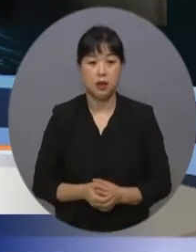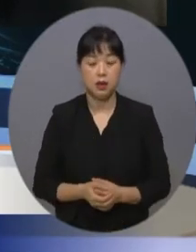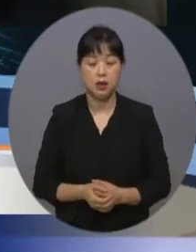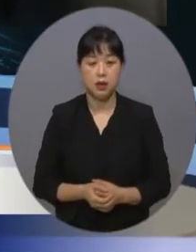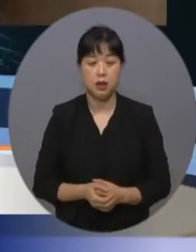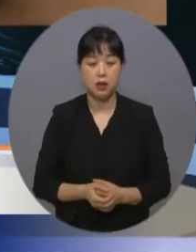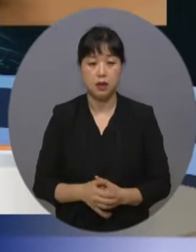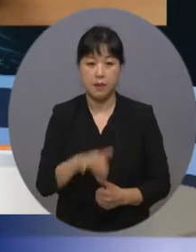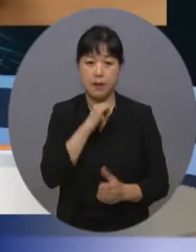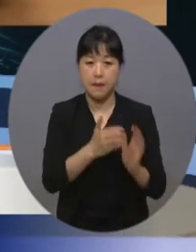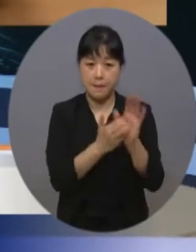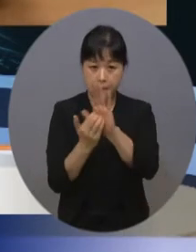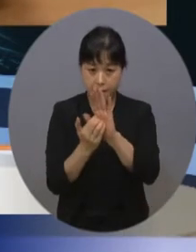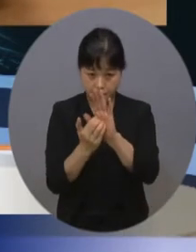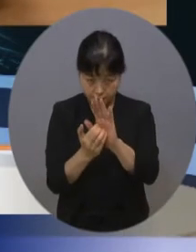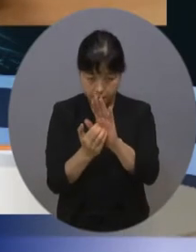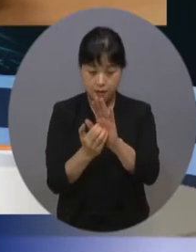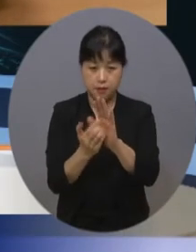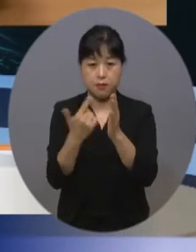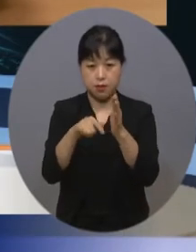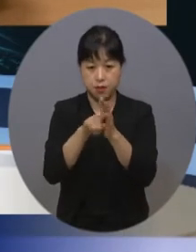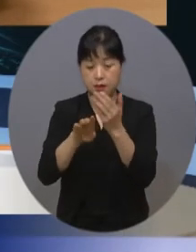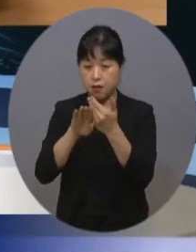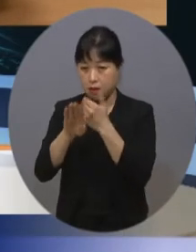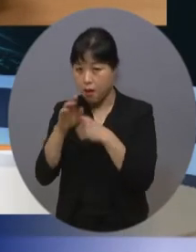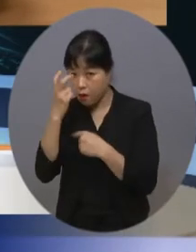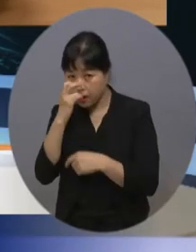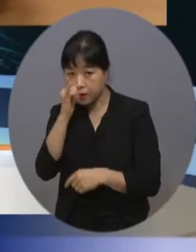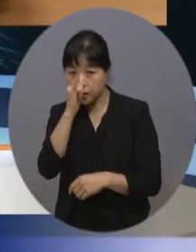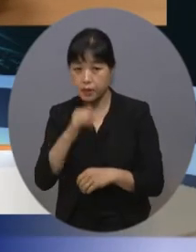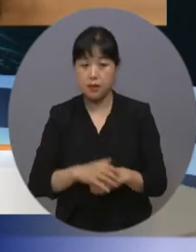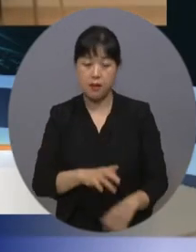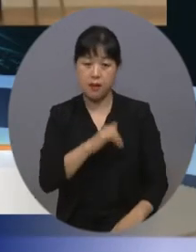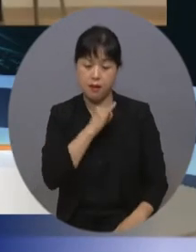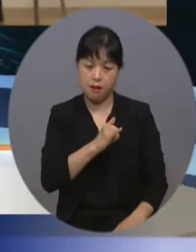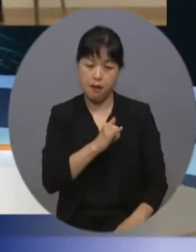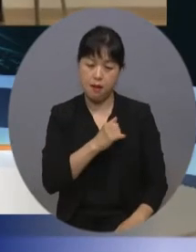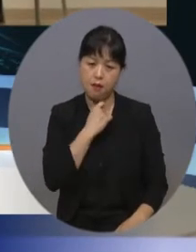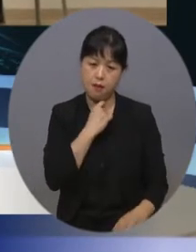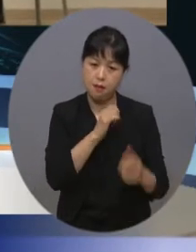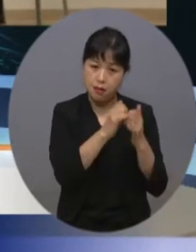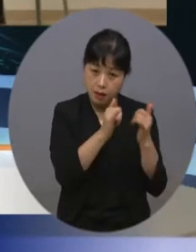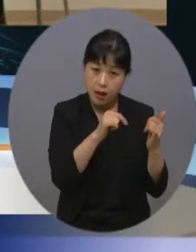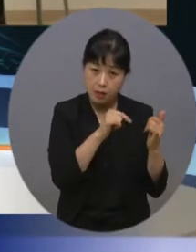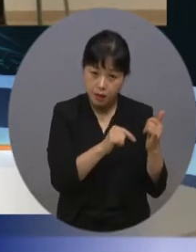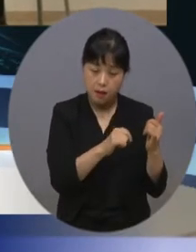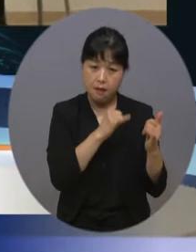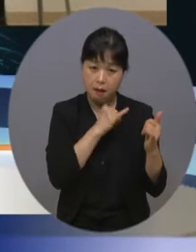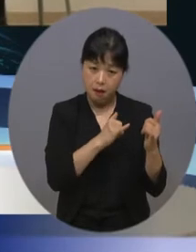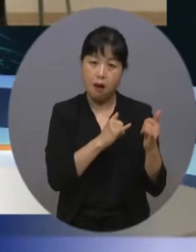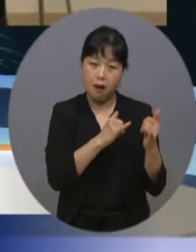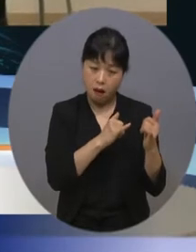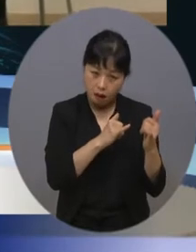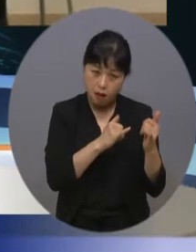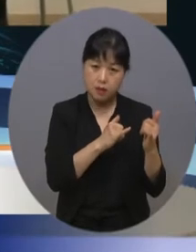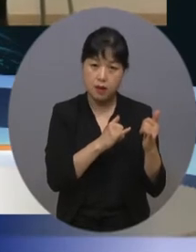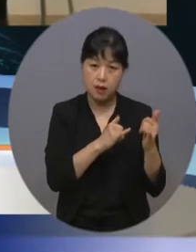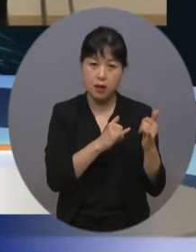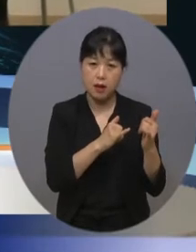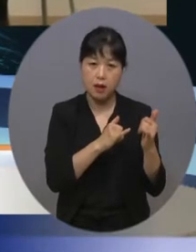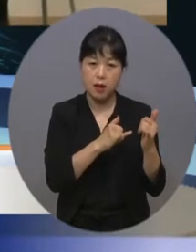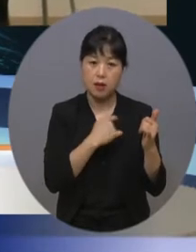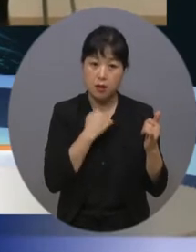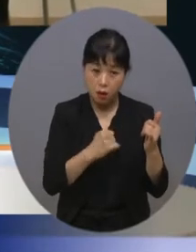사후관리 사업을 시행하고 있습니다. 이에 따라 자살 시도자가 사례관리를 받을수록 자살 위험이 낮아지는